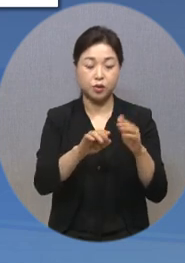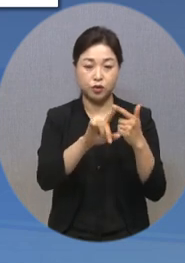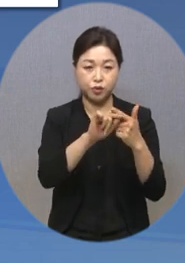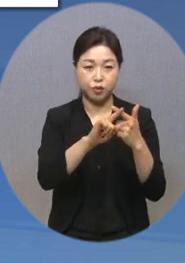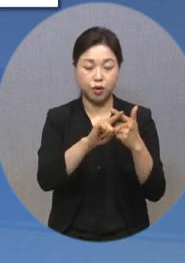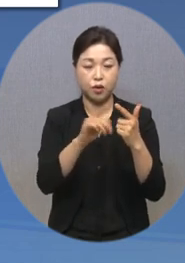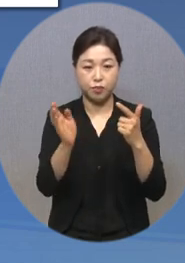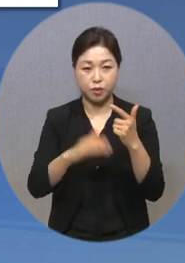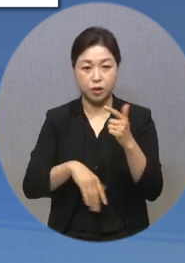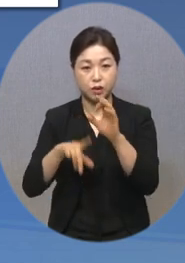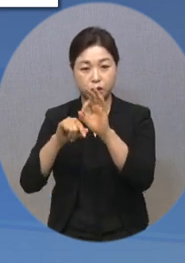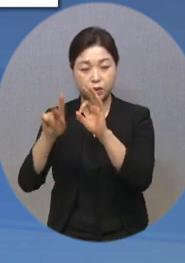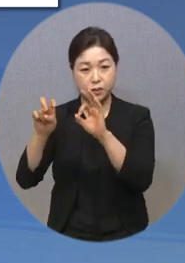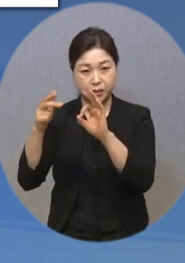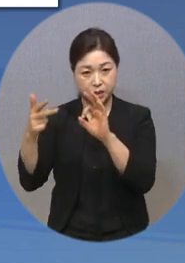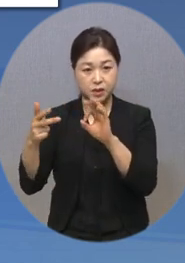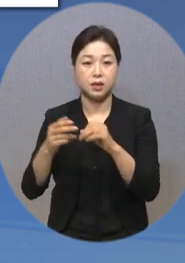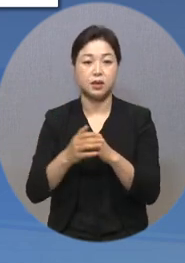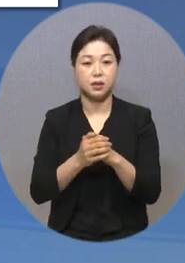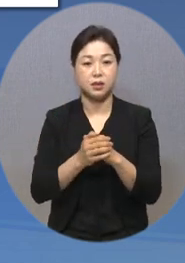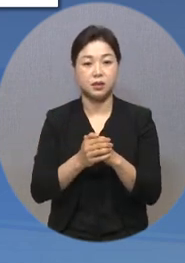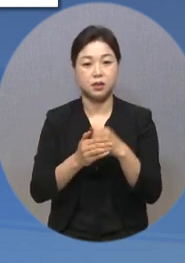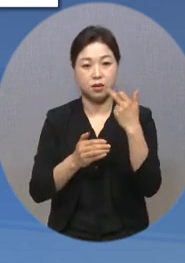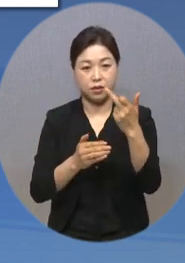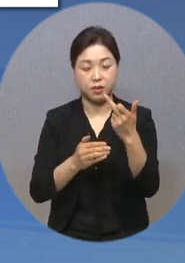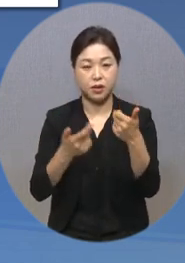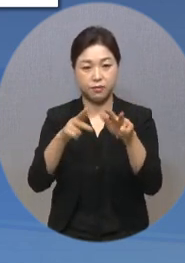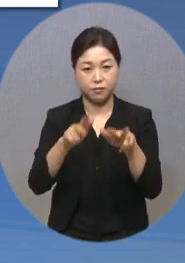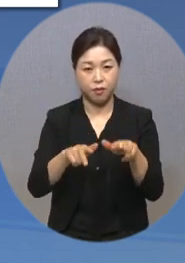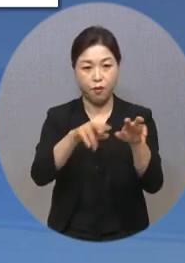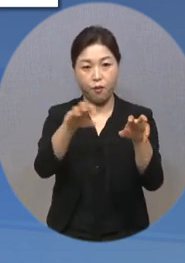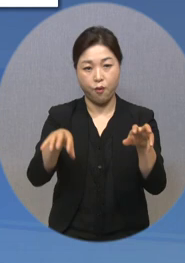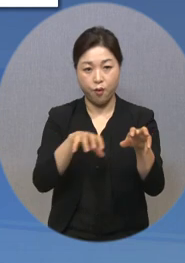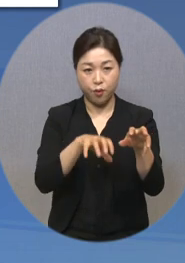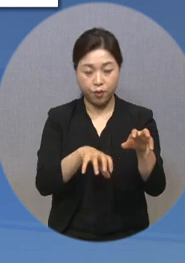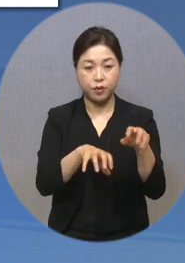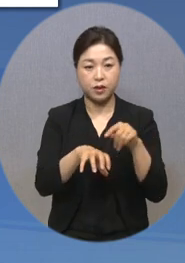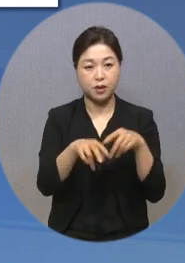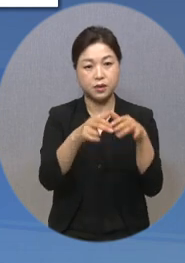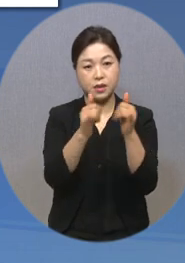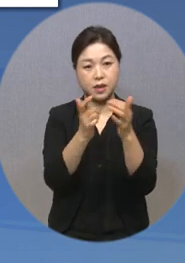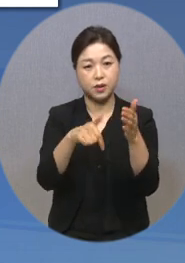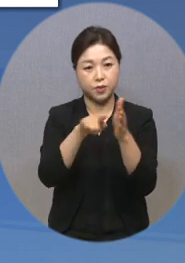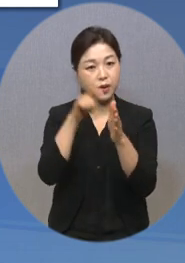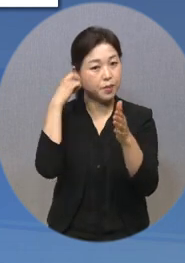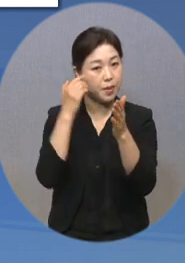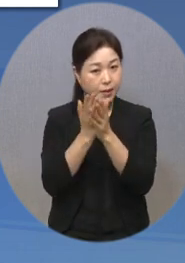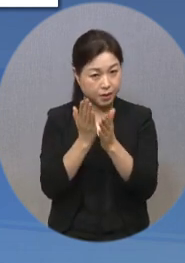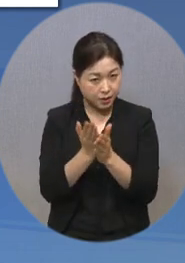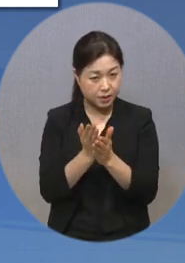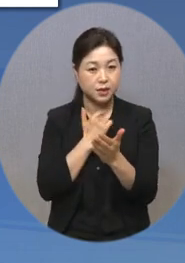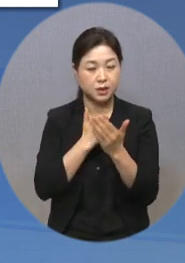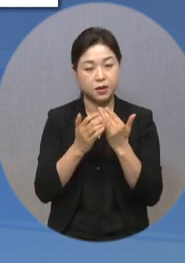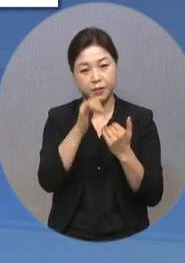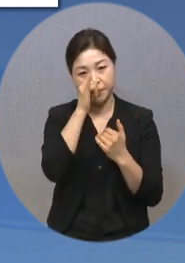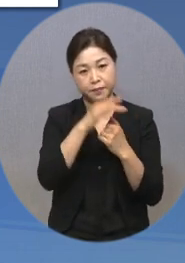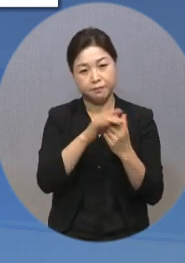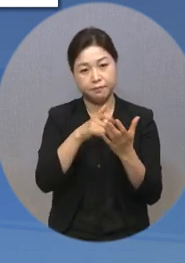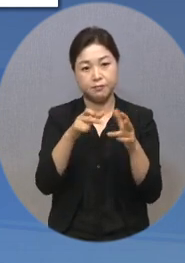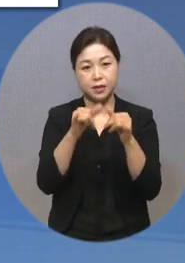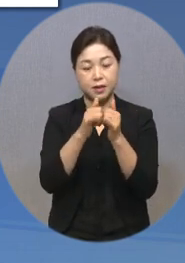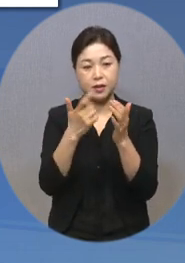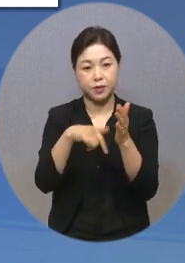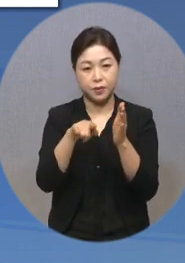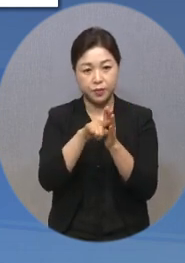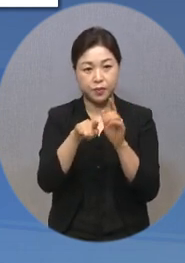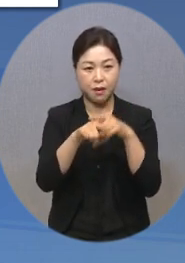17개 국립공원에서 장애인을 대상으로 온갖 맞춤 자연 체험 과정을 운영합니다 먼저 지체 장애인을 위한 자연